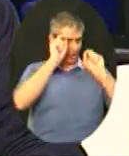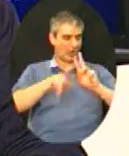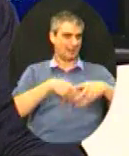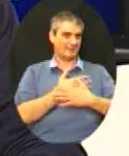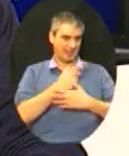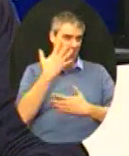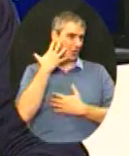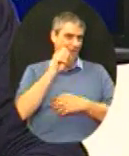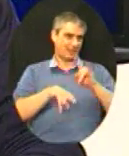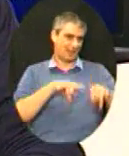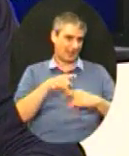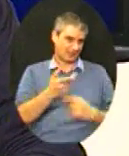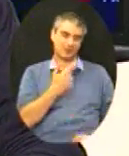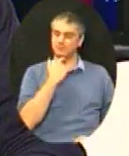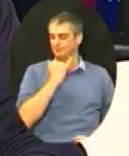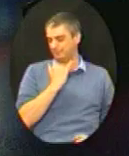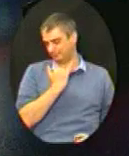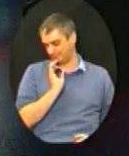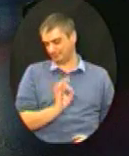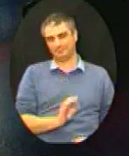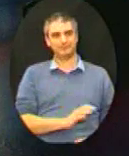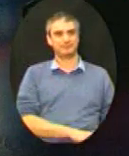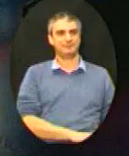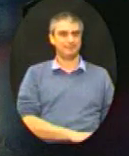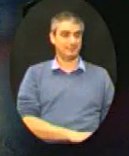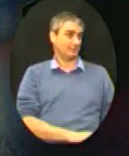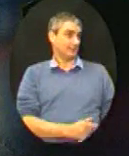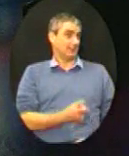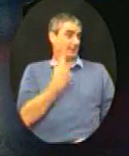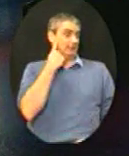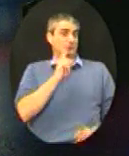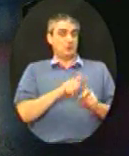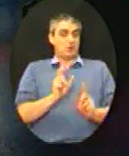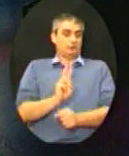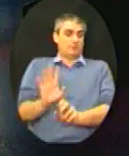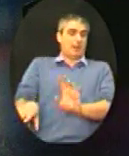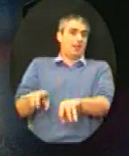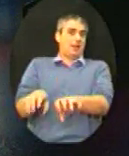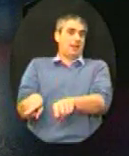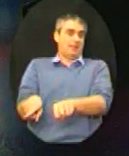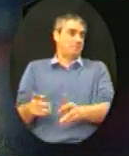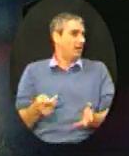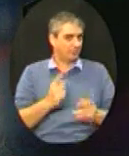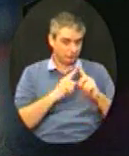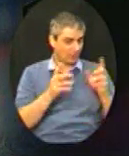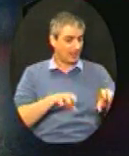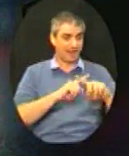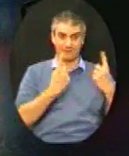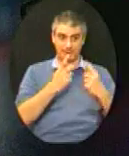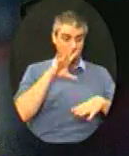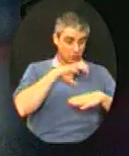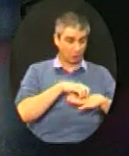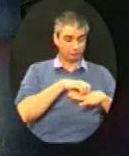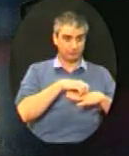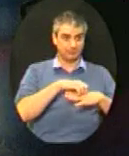בעלי חיים, אז... לחלוטין. לא, זה נשמע כאילו את מגוננת על הכלבה, כי בשונה מכלבים אחרים שהם